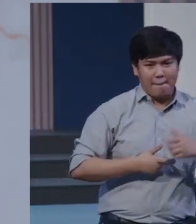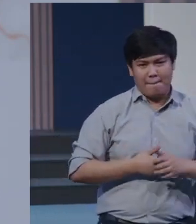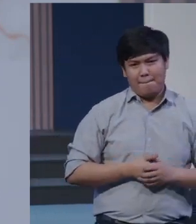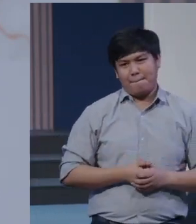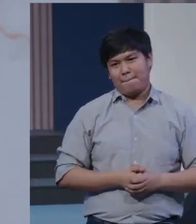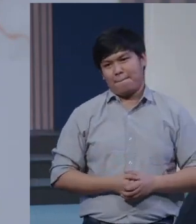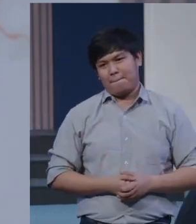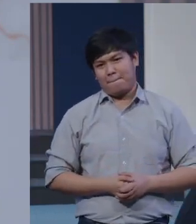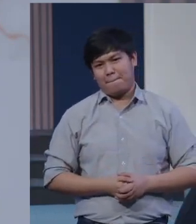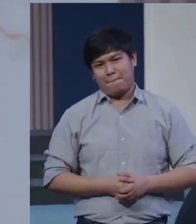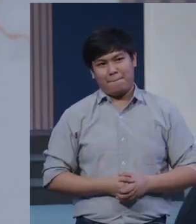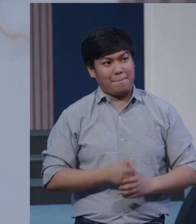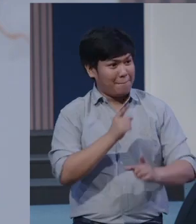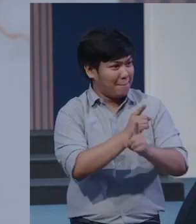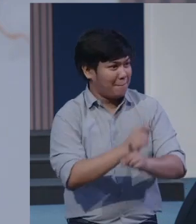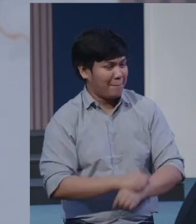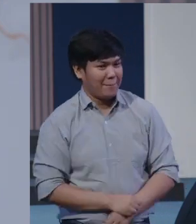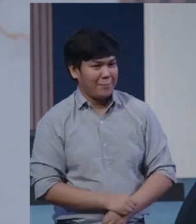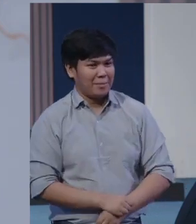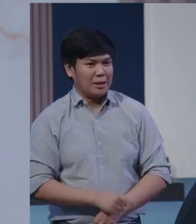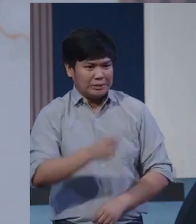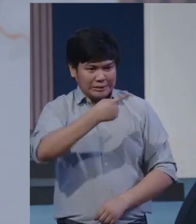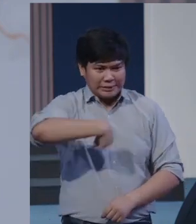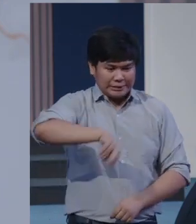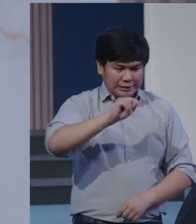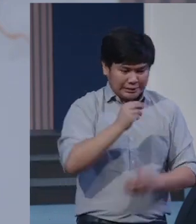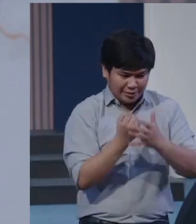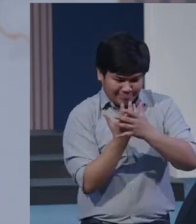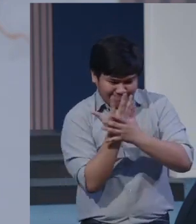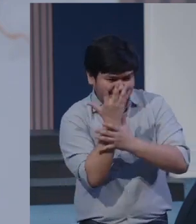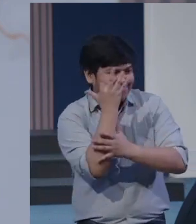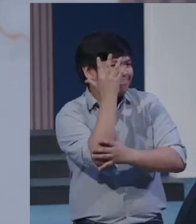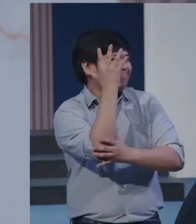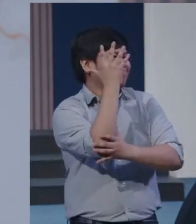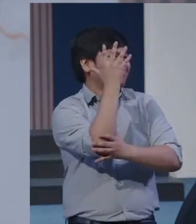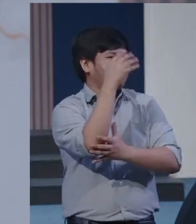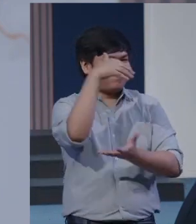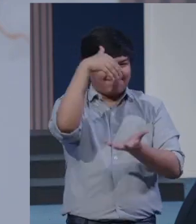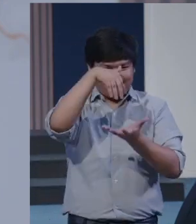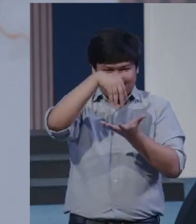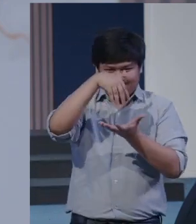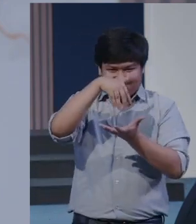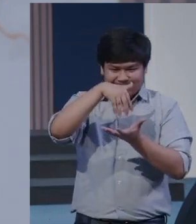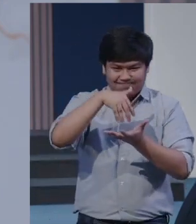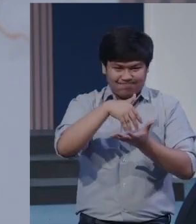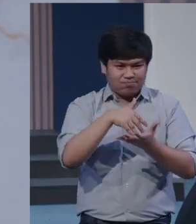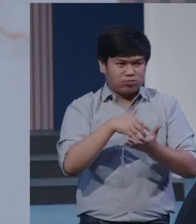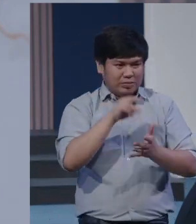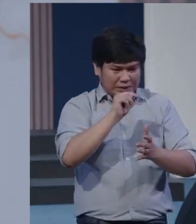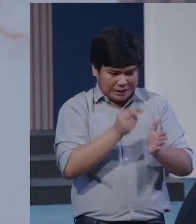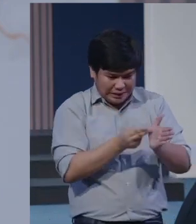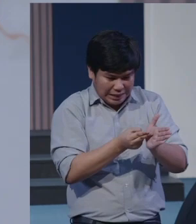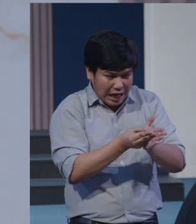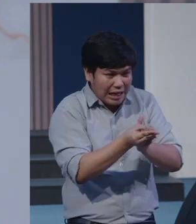about Wind of doct by human cunning by craftiness in deceitful